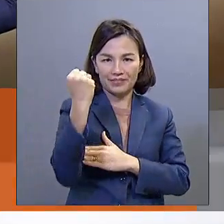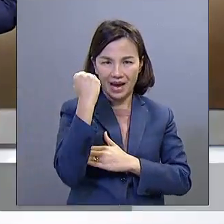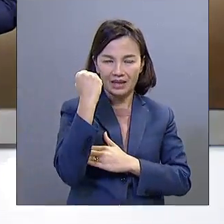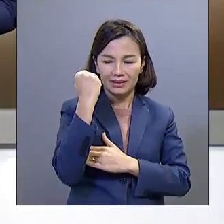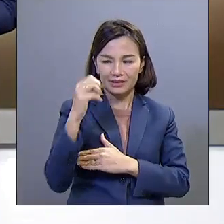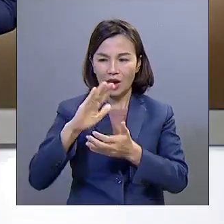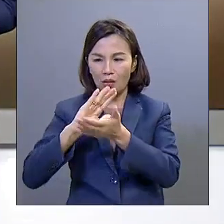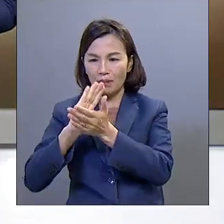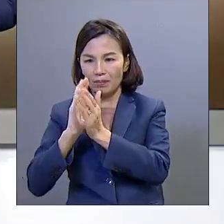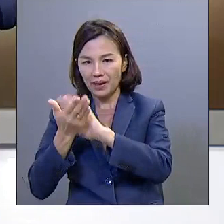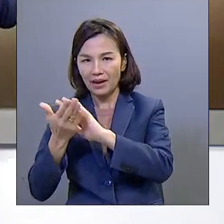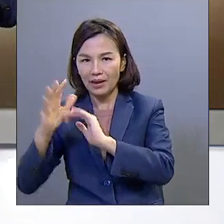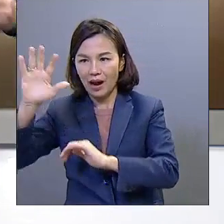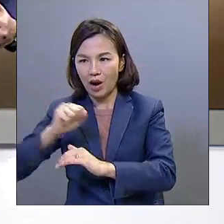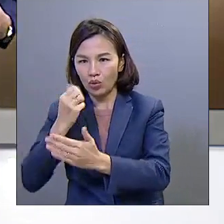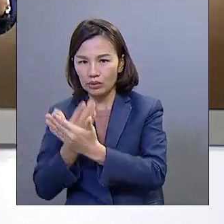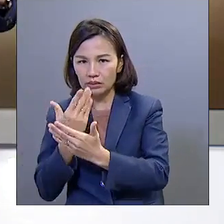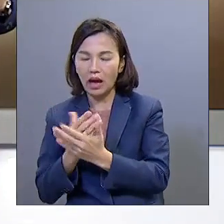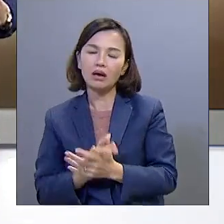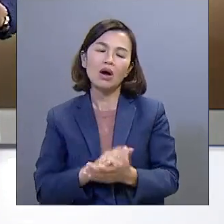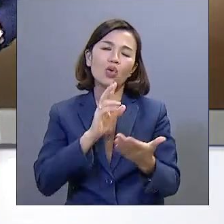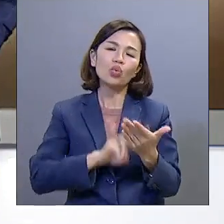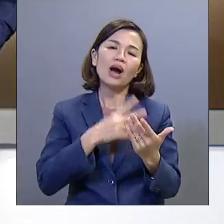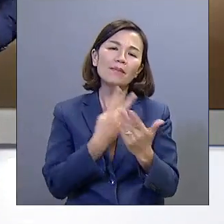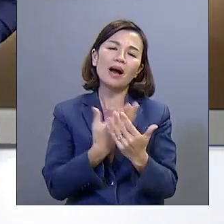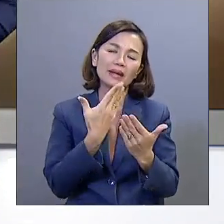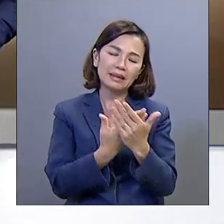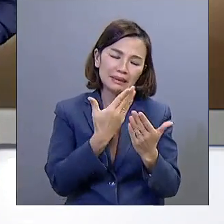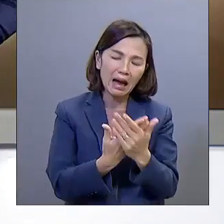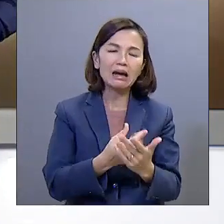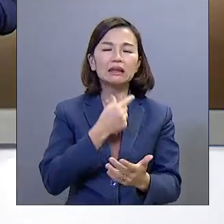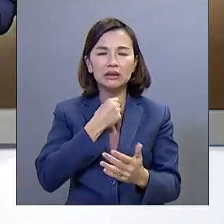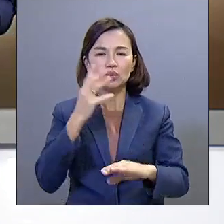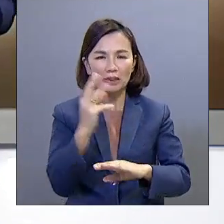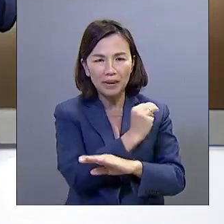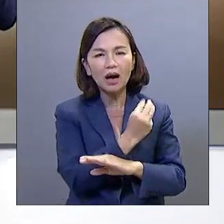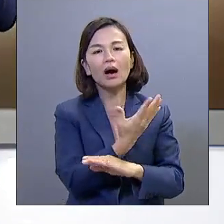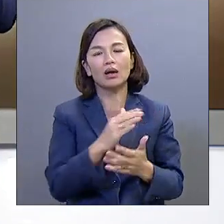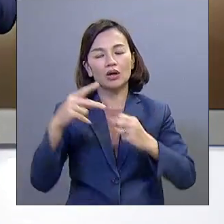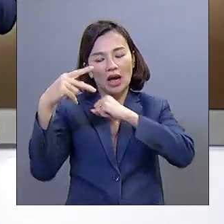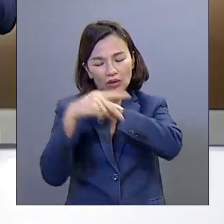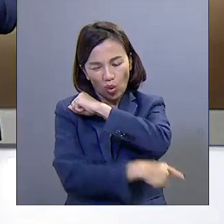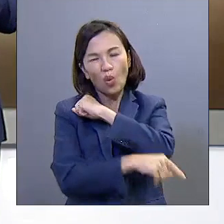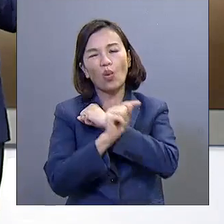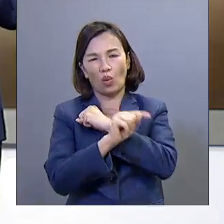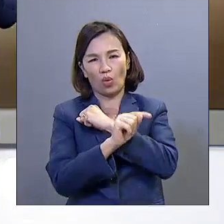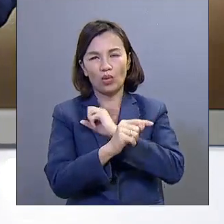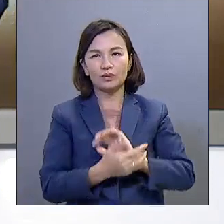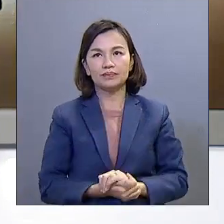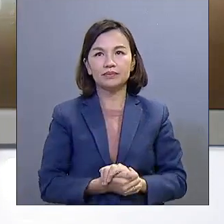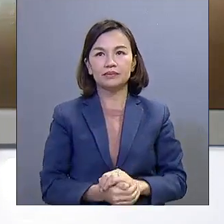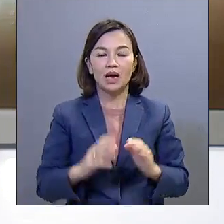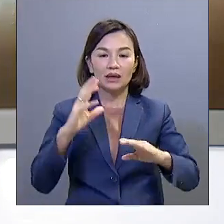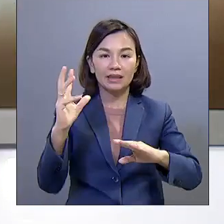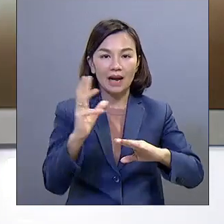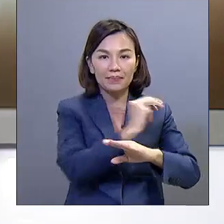ไรจากธุรกิจการเมืองซึ่งทั้งหมดนี้มีความสัมพันธ์กับการทุจริตคอร์รัปชันนั่นแหละค่ะและเวลานี้การเมืองไทยกำลังจ